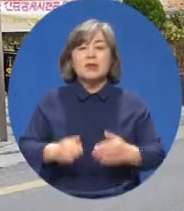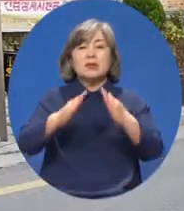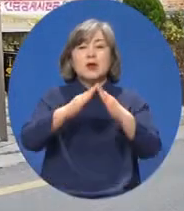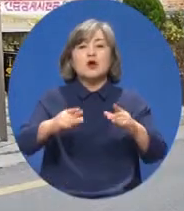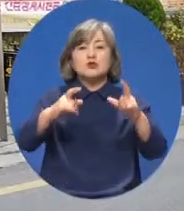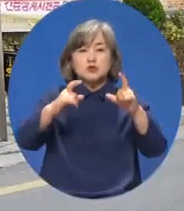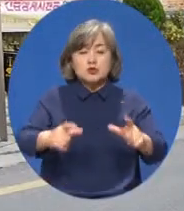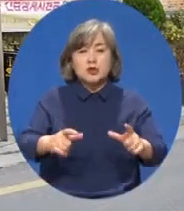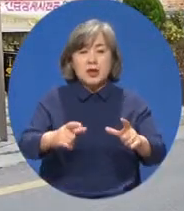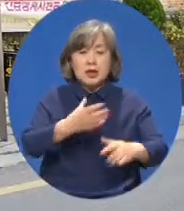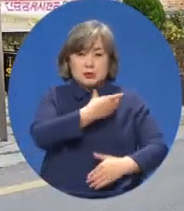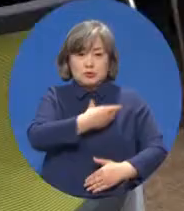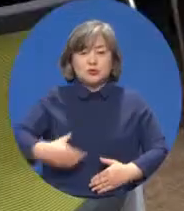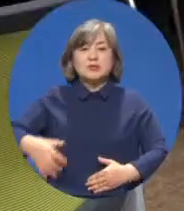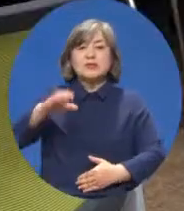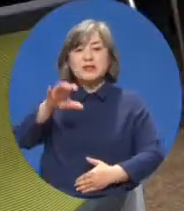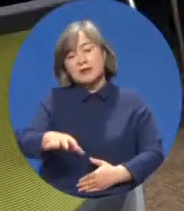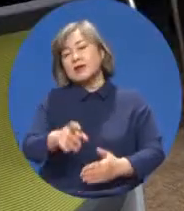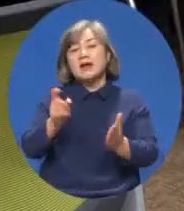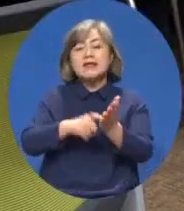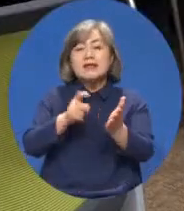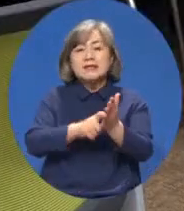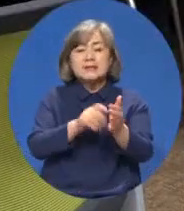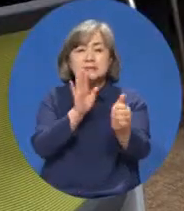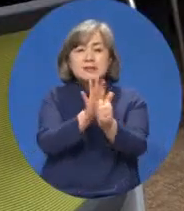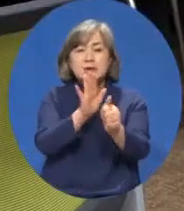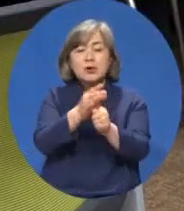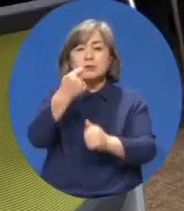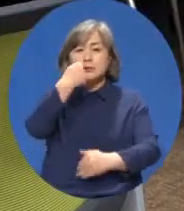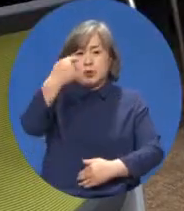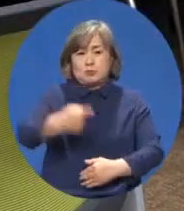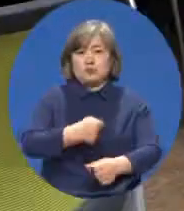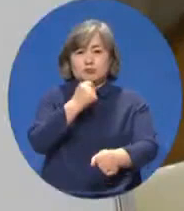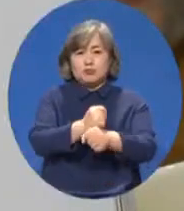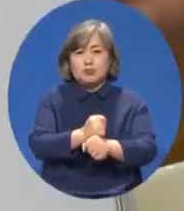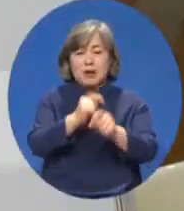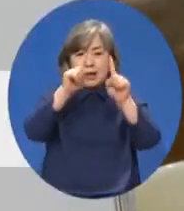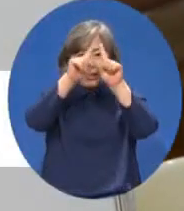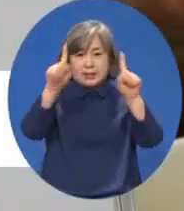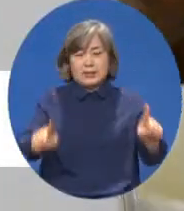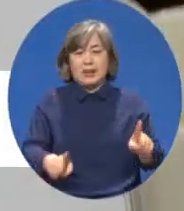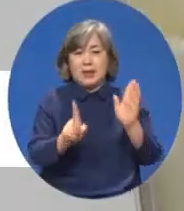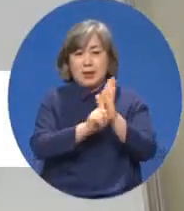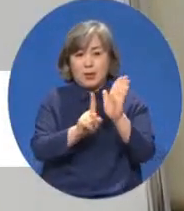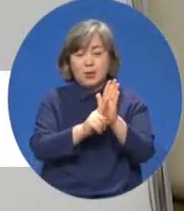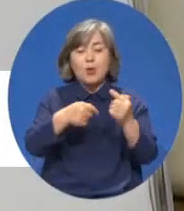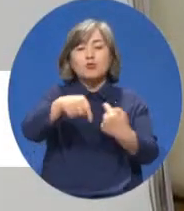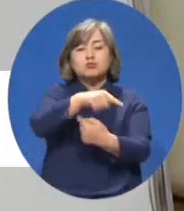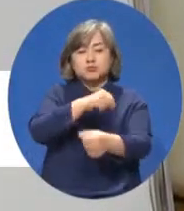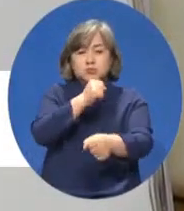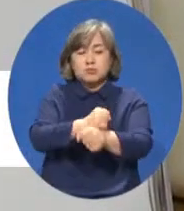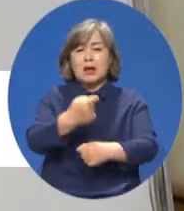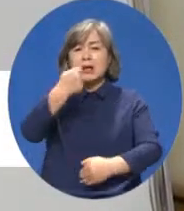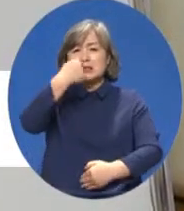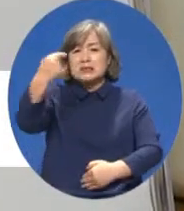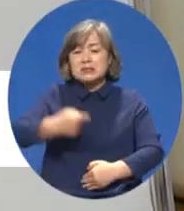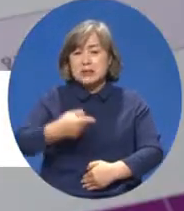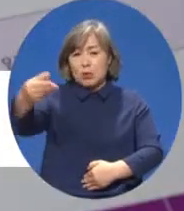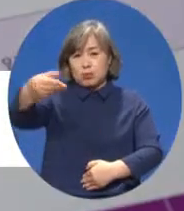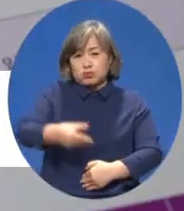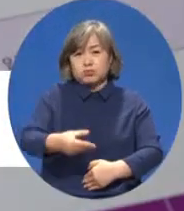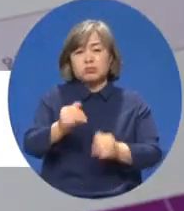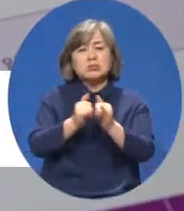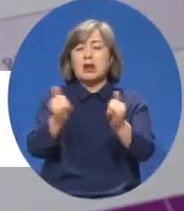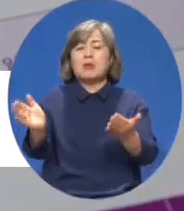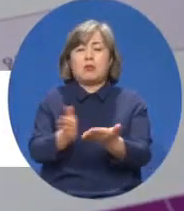전주의 한 주민센터. 긴급생계지원금을 접수하라며 안내 창구까지 운영하고 있지만 신청서를 내는 주민은